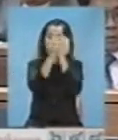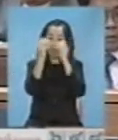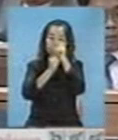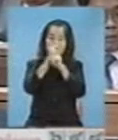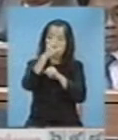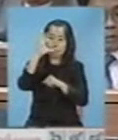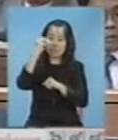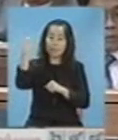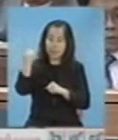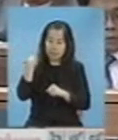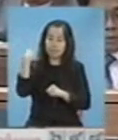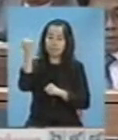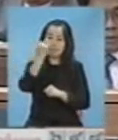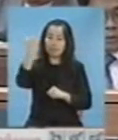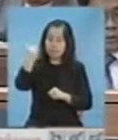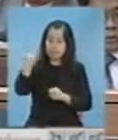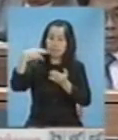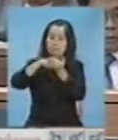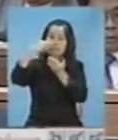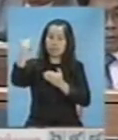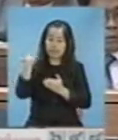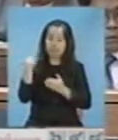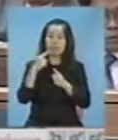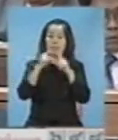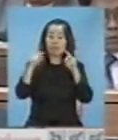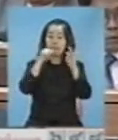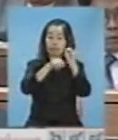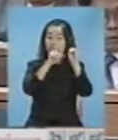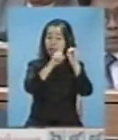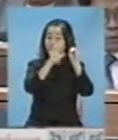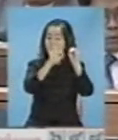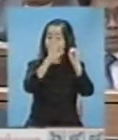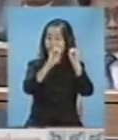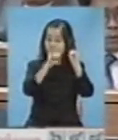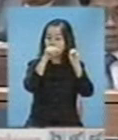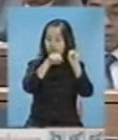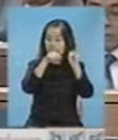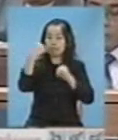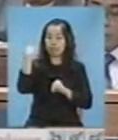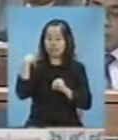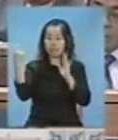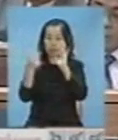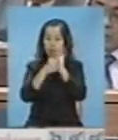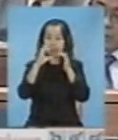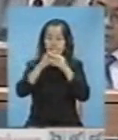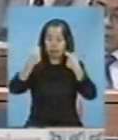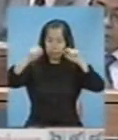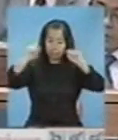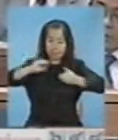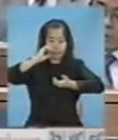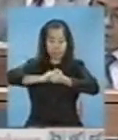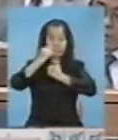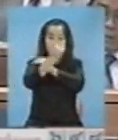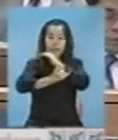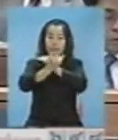ครับแล้วก็มีข้อด้อยอย่างน้อยมาตรา190 ที่กำหนดให้การทำหนังสือสัญญากับนานาประเ